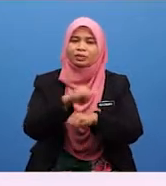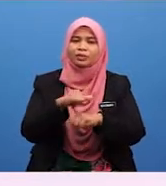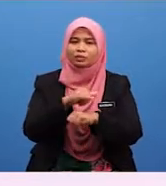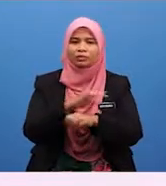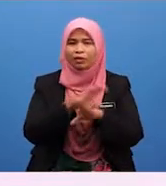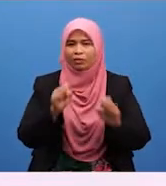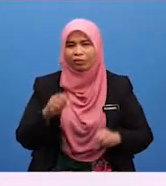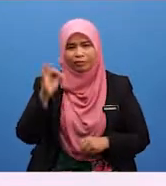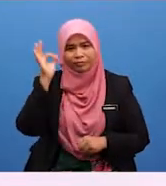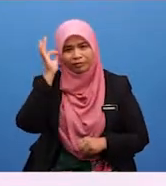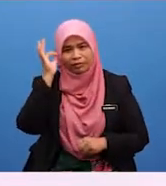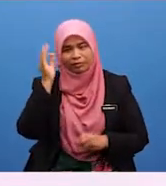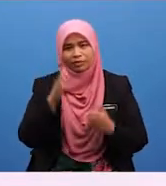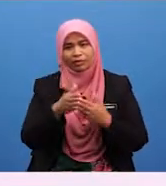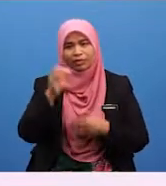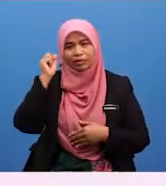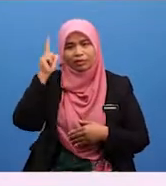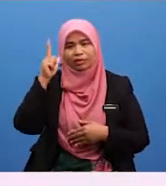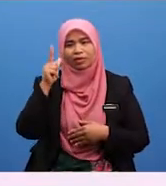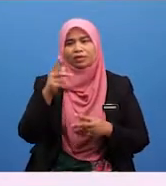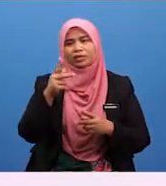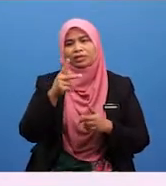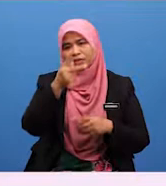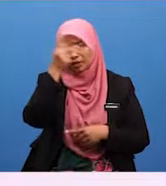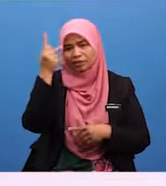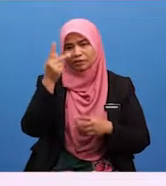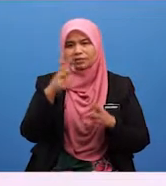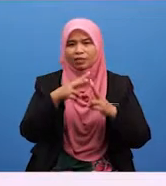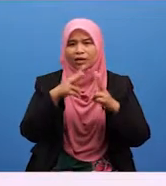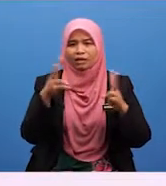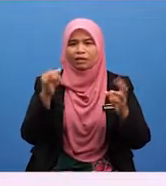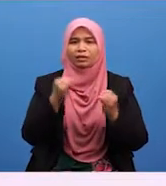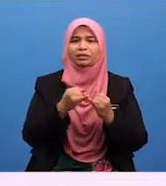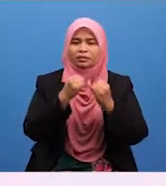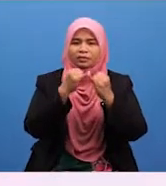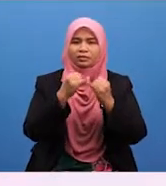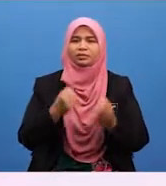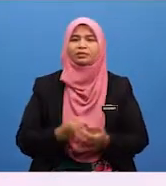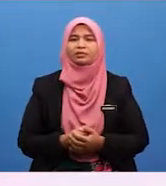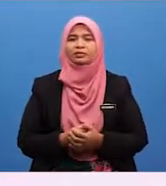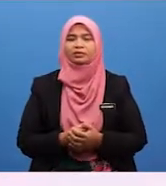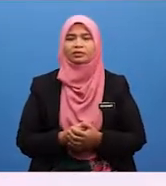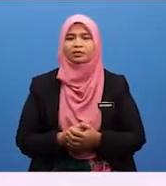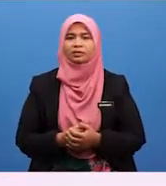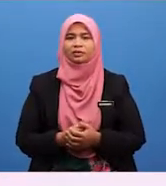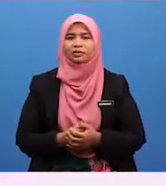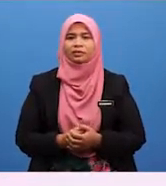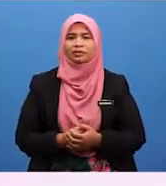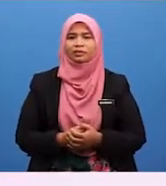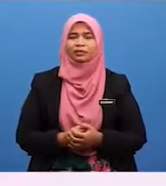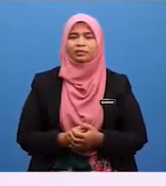akal kerana terlalu istimewa. Apa pula cerita tentang neraka dalam